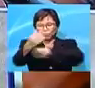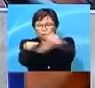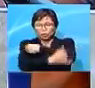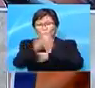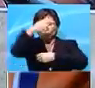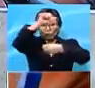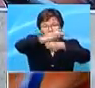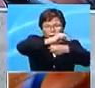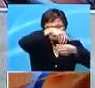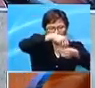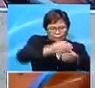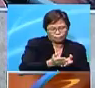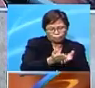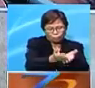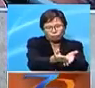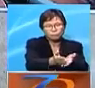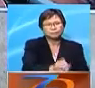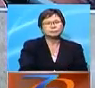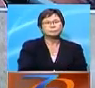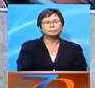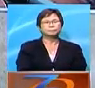untuk kerja dalam bot